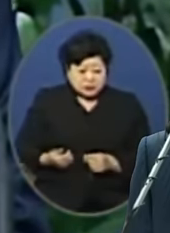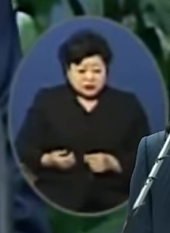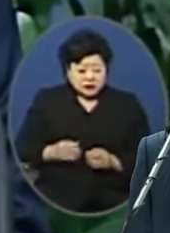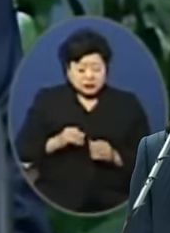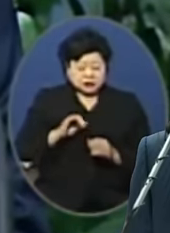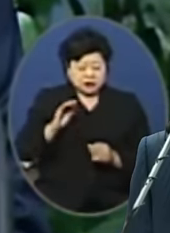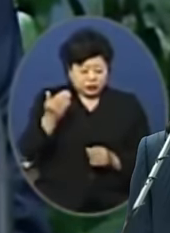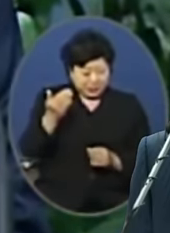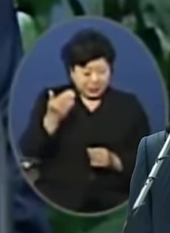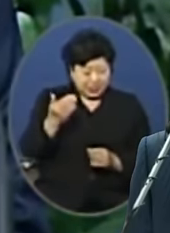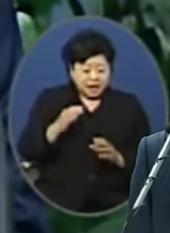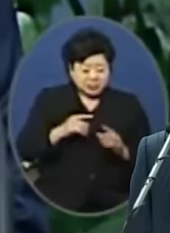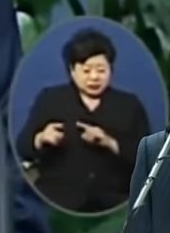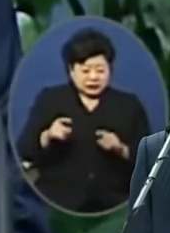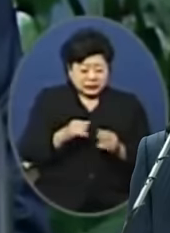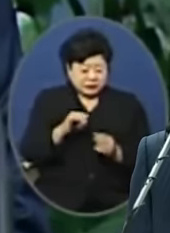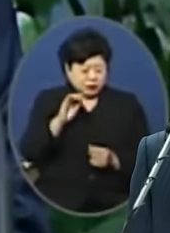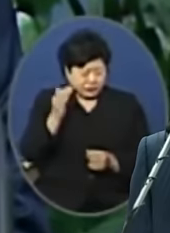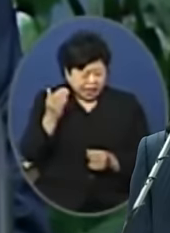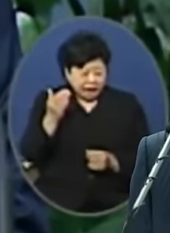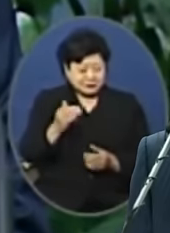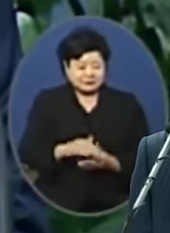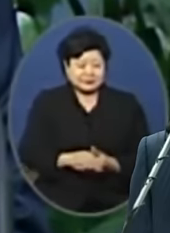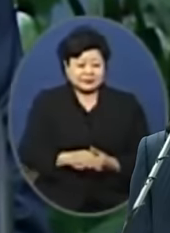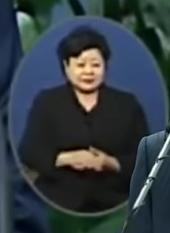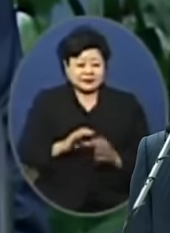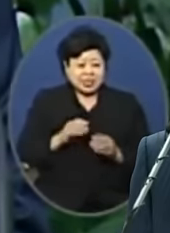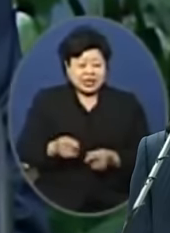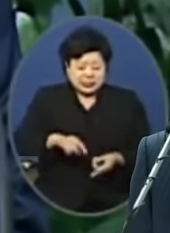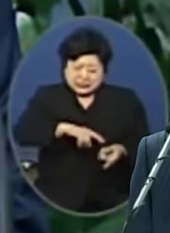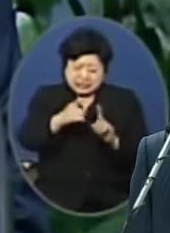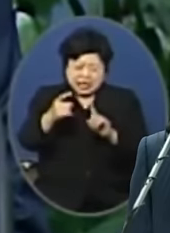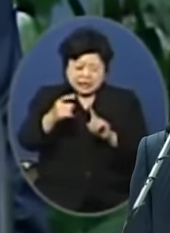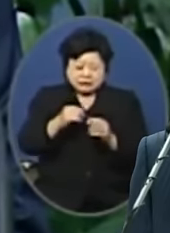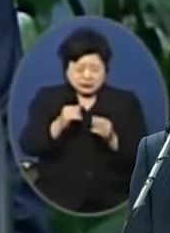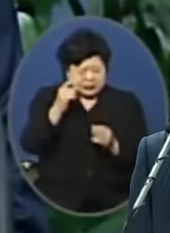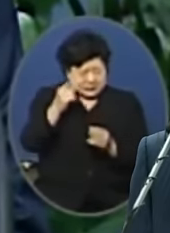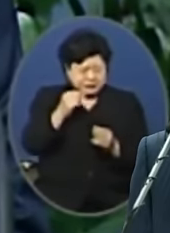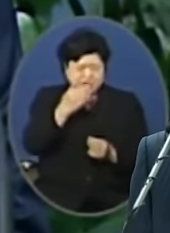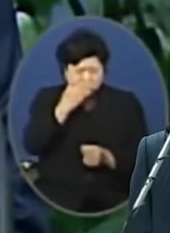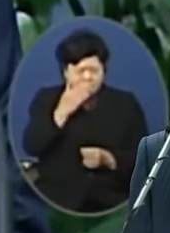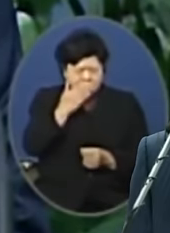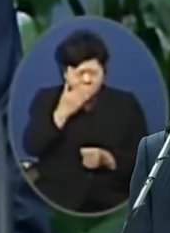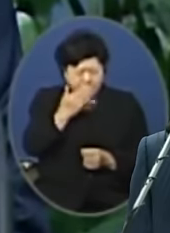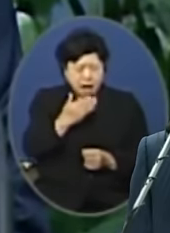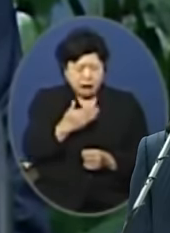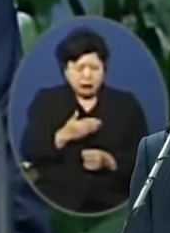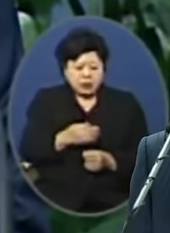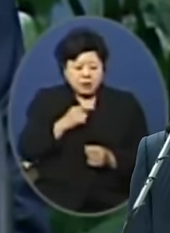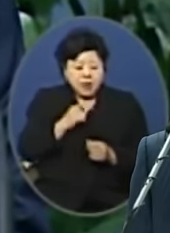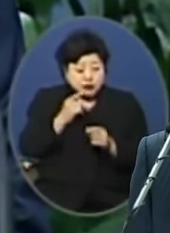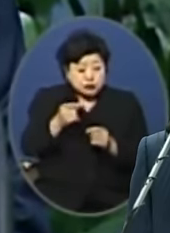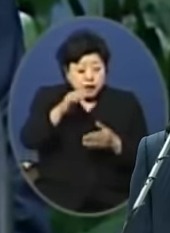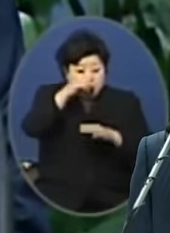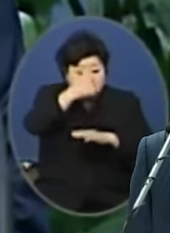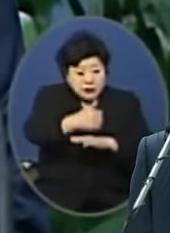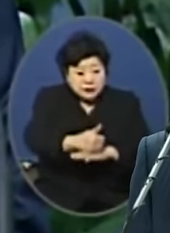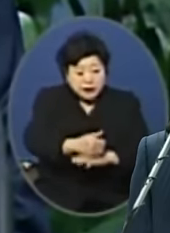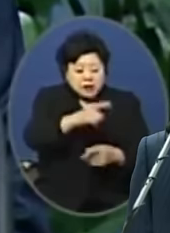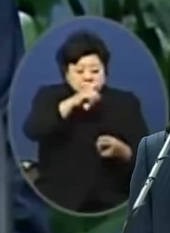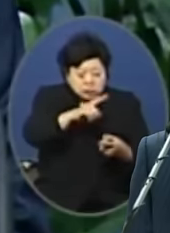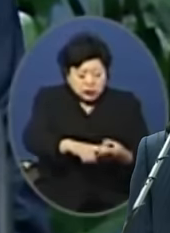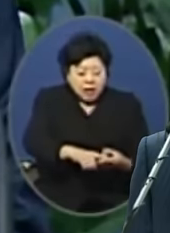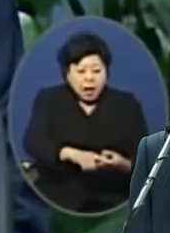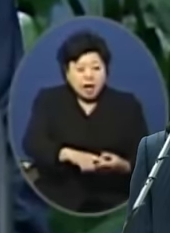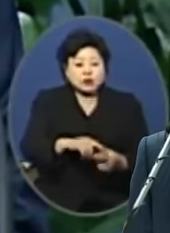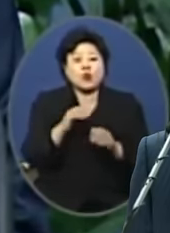정치가가 된다, 정치인이 되고 나라를 살리게 하는 훌륭한 사람이 될 수 있다고 자꾸 말을 해줘 놓으면 나중에 그